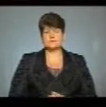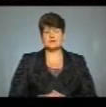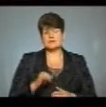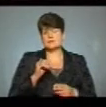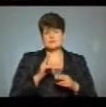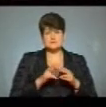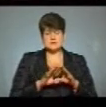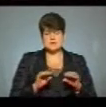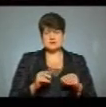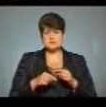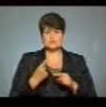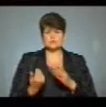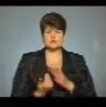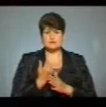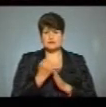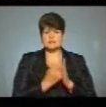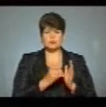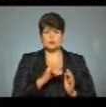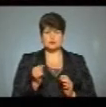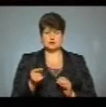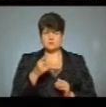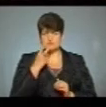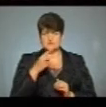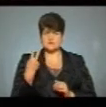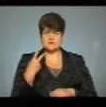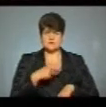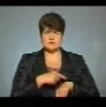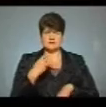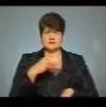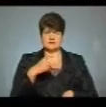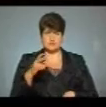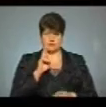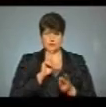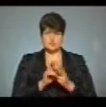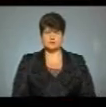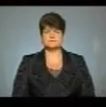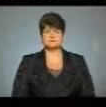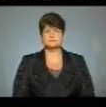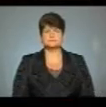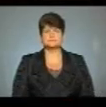все. Наступний випуск новин на телеканалі ЮА Тернопіль. Дивіться о 20:30. Побачимось.